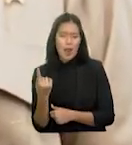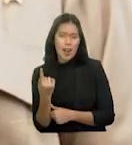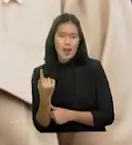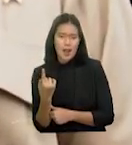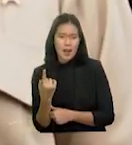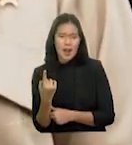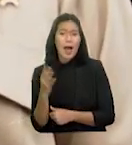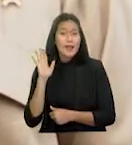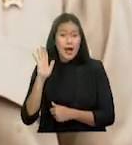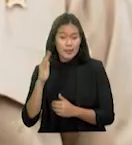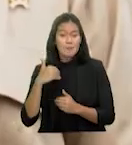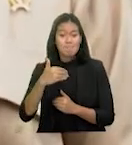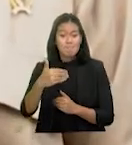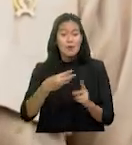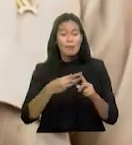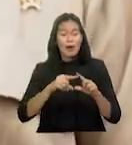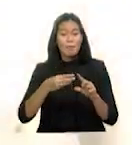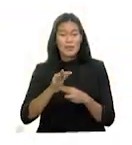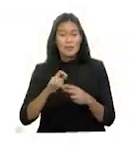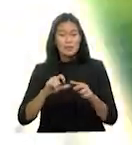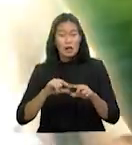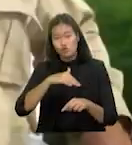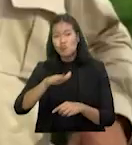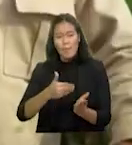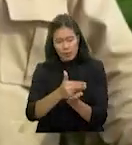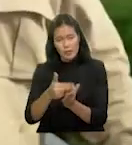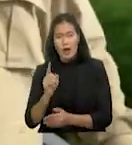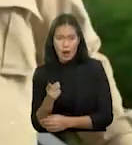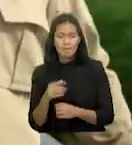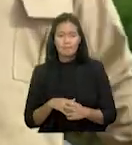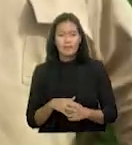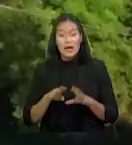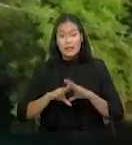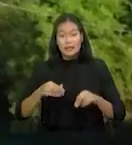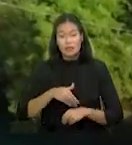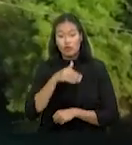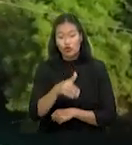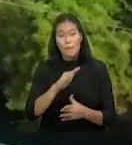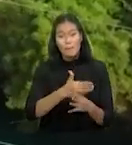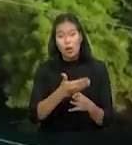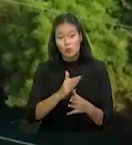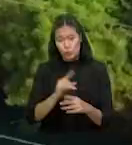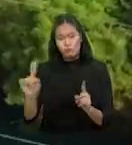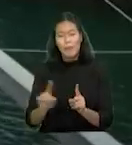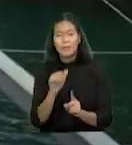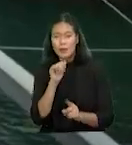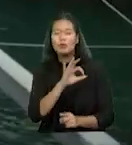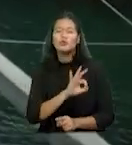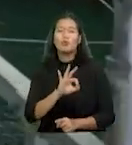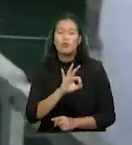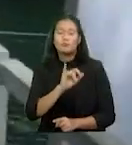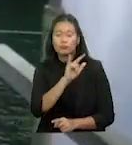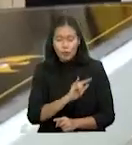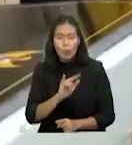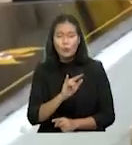nanti seluruh Babinsa akan kita kasih motor. Dalam kunjungan kerjanya ke Provinsi Maluku mendampingi Presiden Joko Widodo,